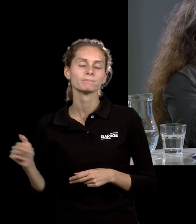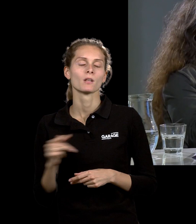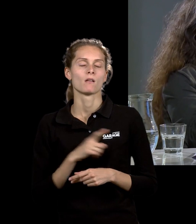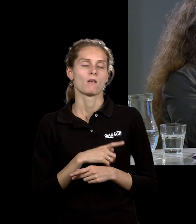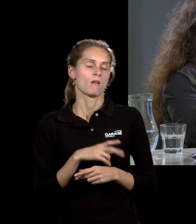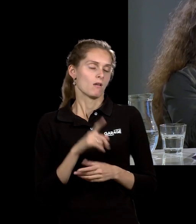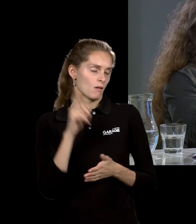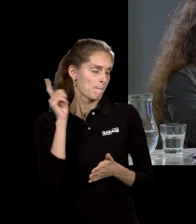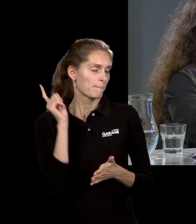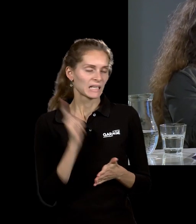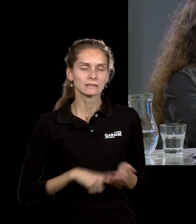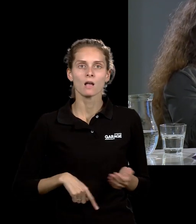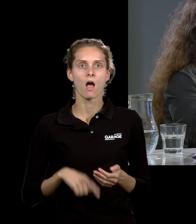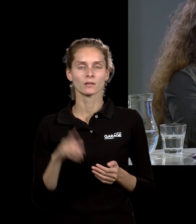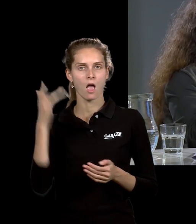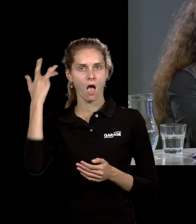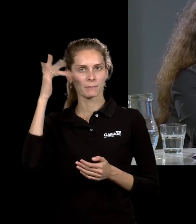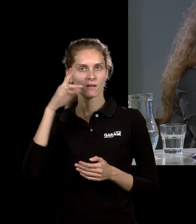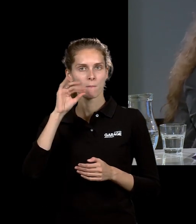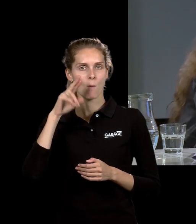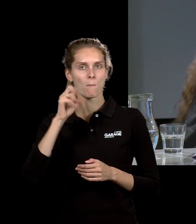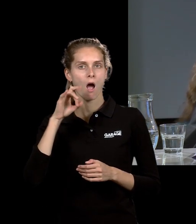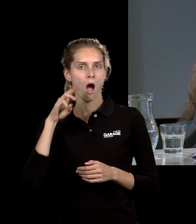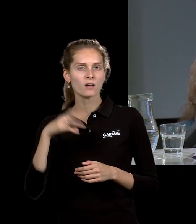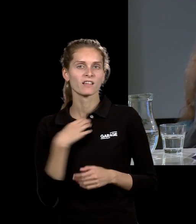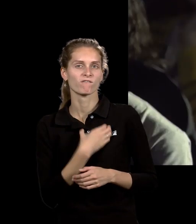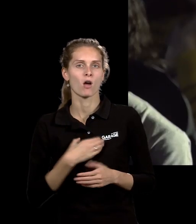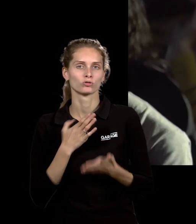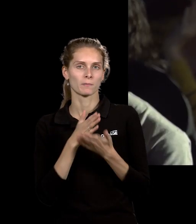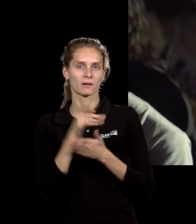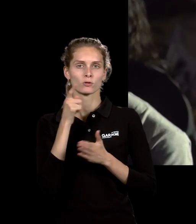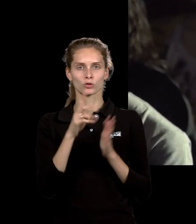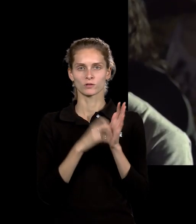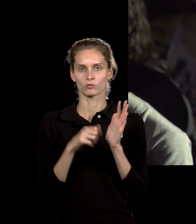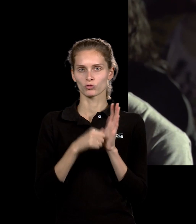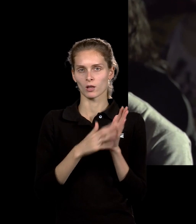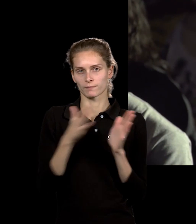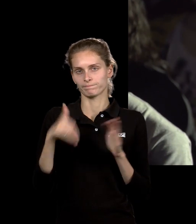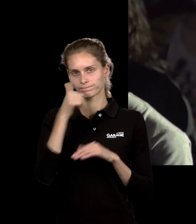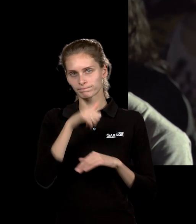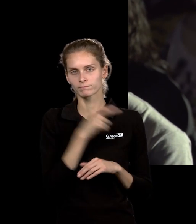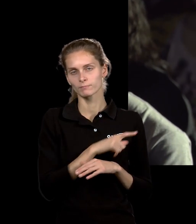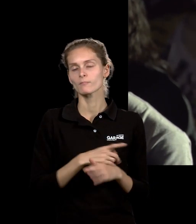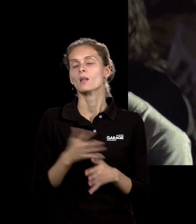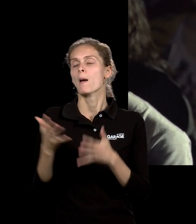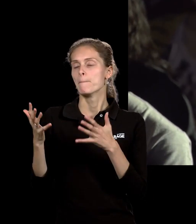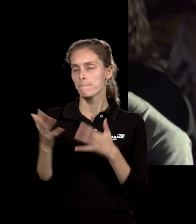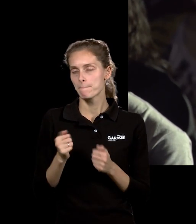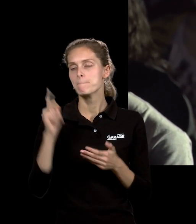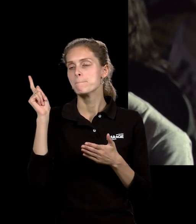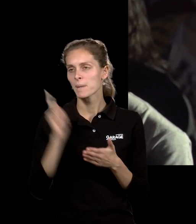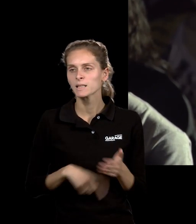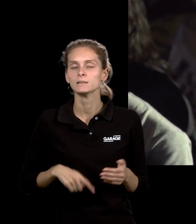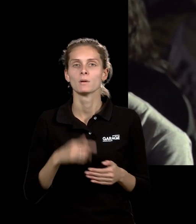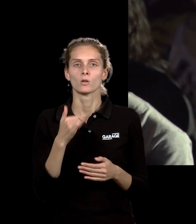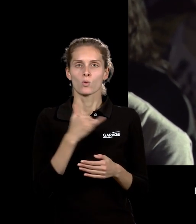американского поп-арта как главного художественного направления 60-х годов. Соответственно, он вполне признанный и у себя на родине,